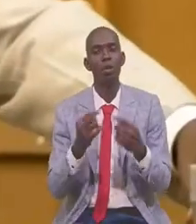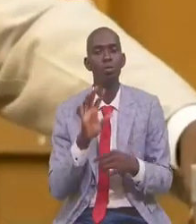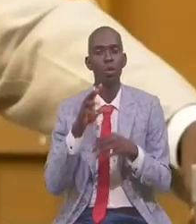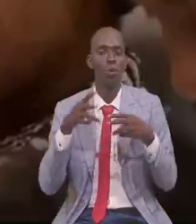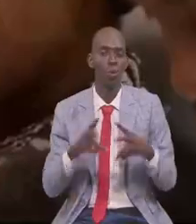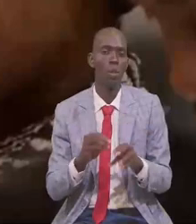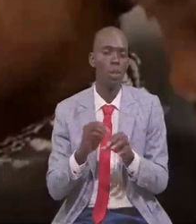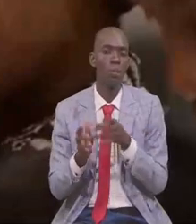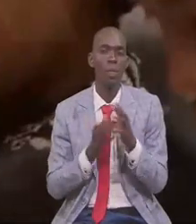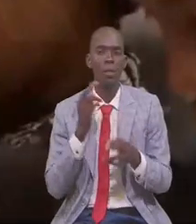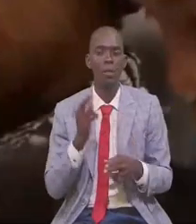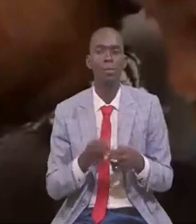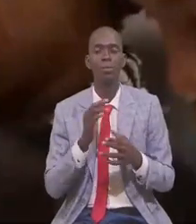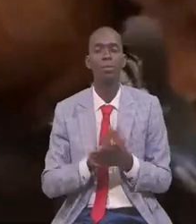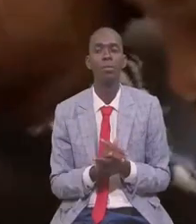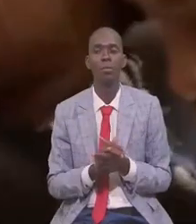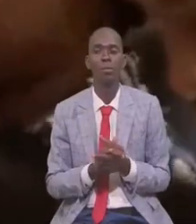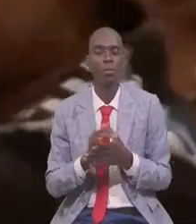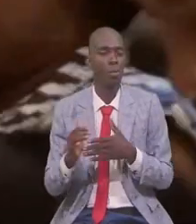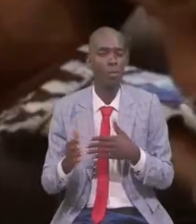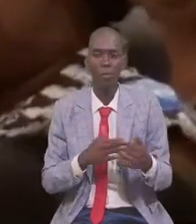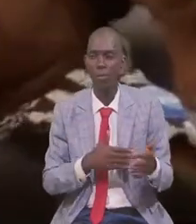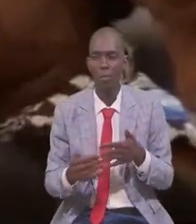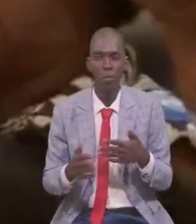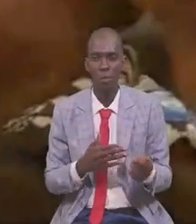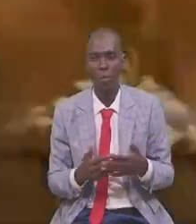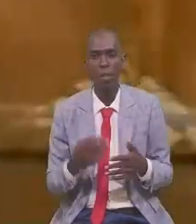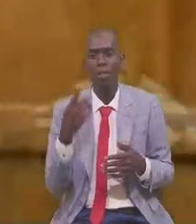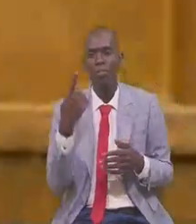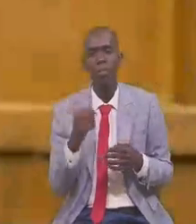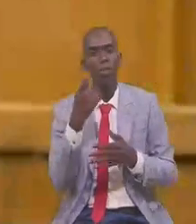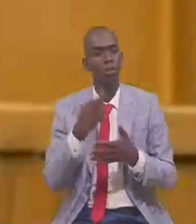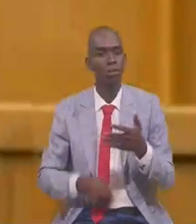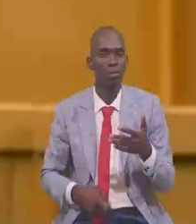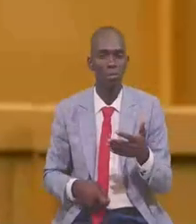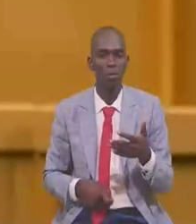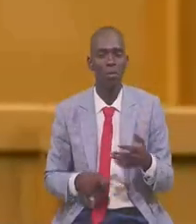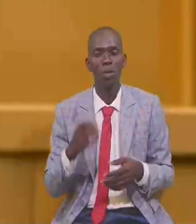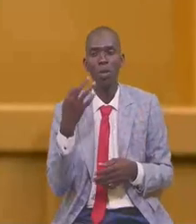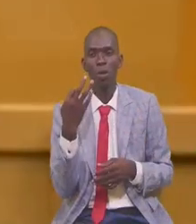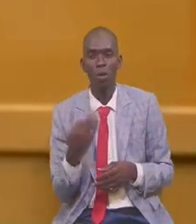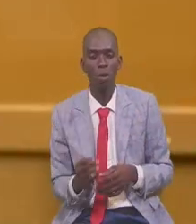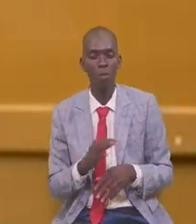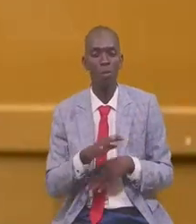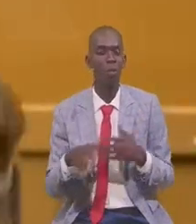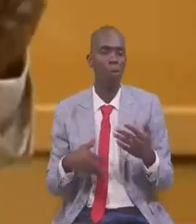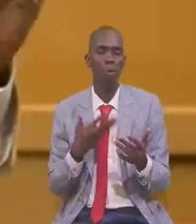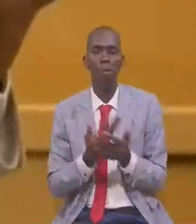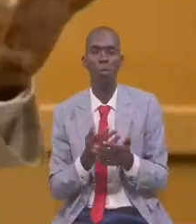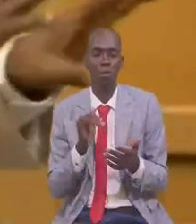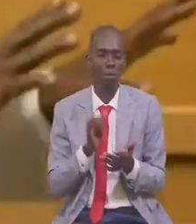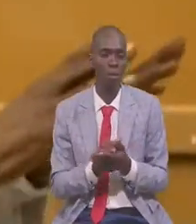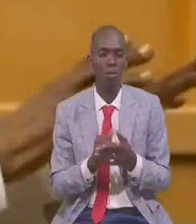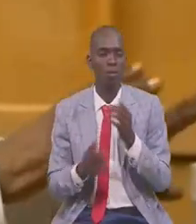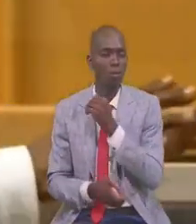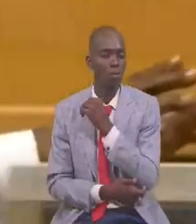Jésus. Quel que soit le coup de cette tentation, nous ne